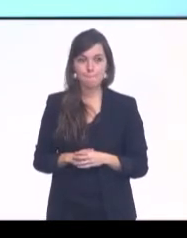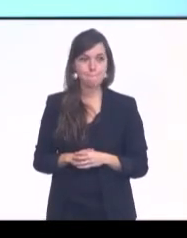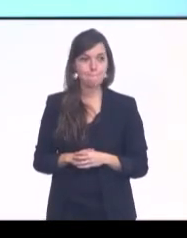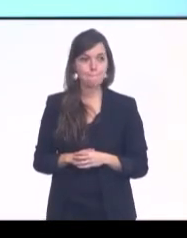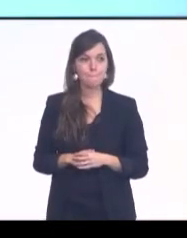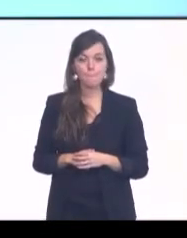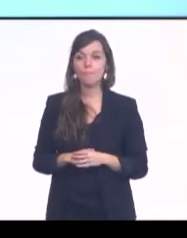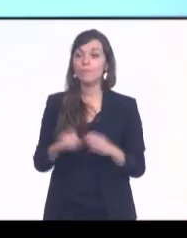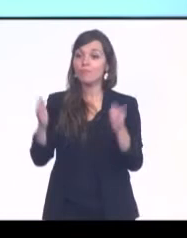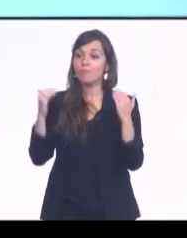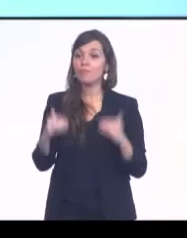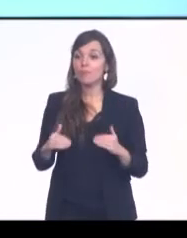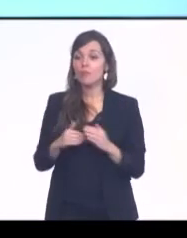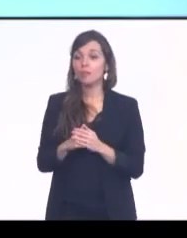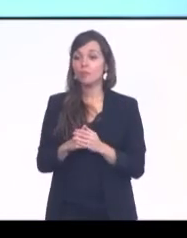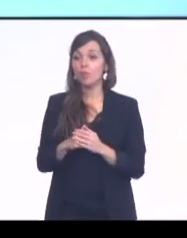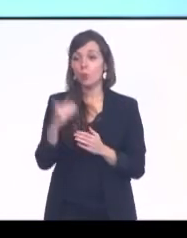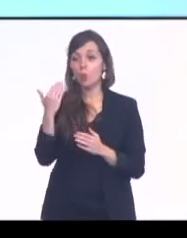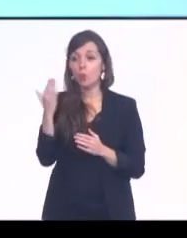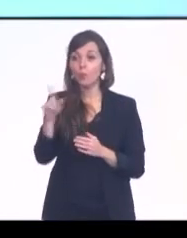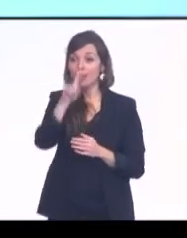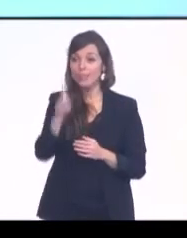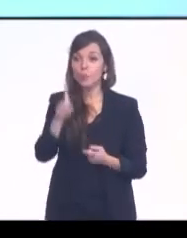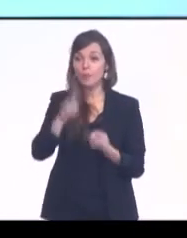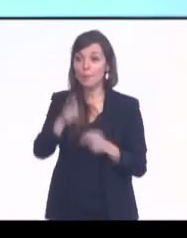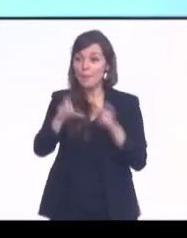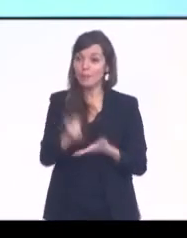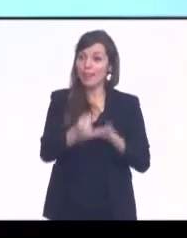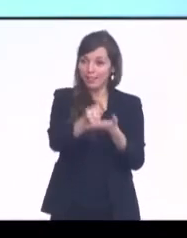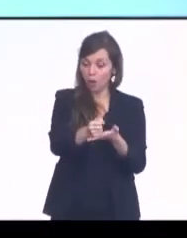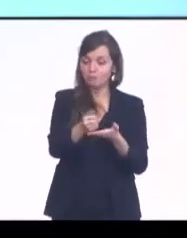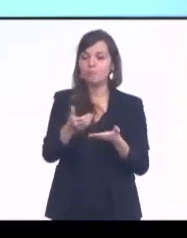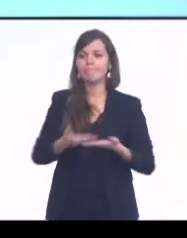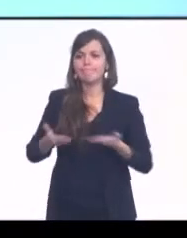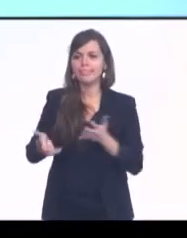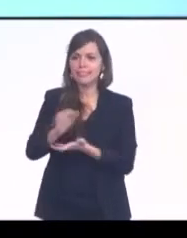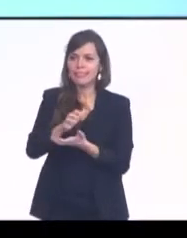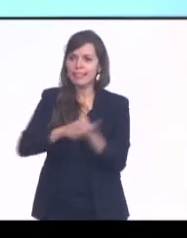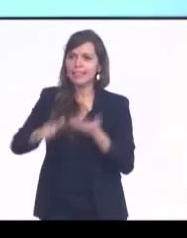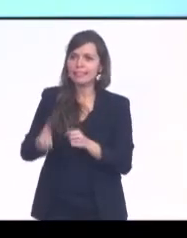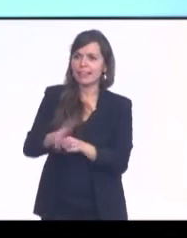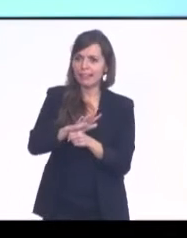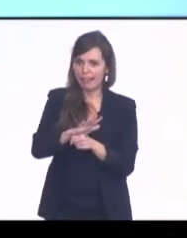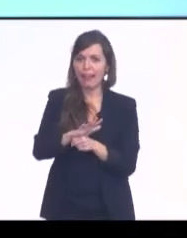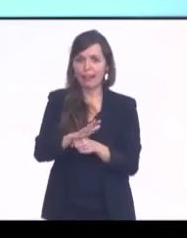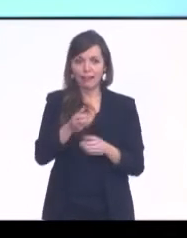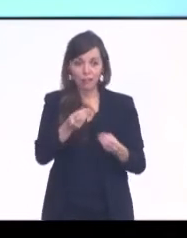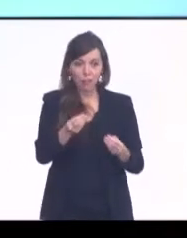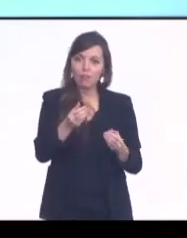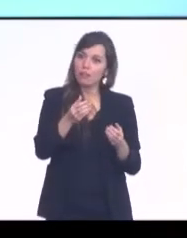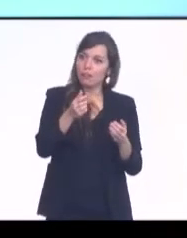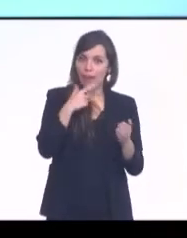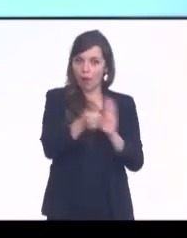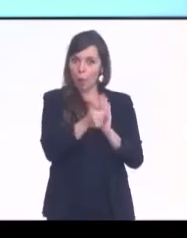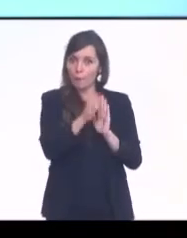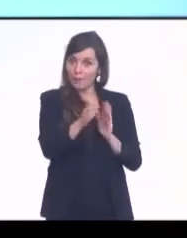Alors, toujours Franck Seret, sur la question des aidants. La crise sanitaire remet en valeur, si besoin en était, le rôle des aides à domicile. Le gouvernement